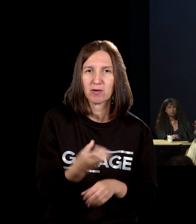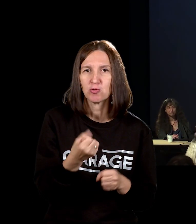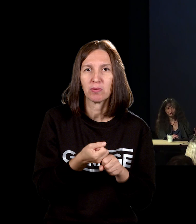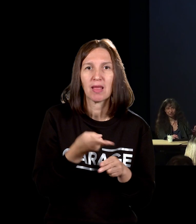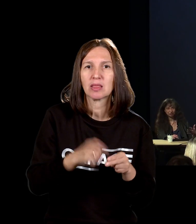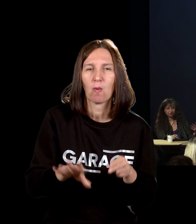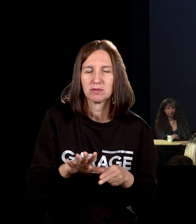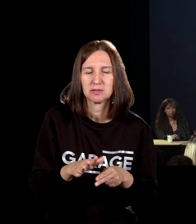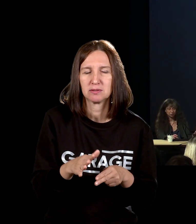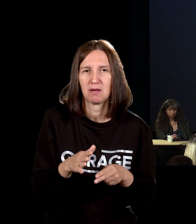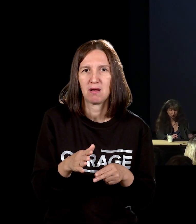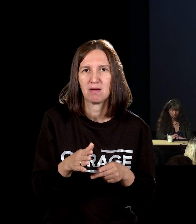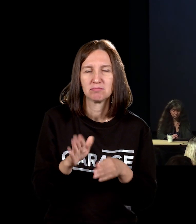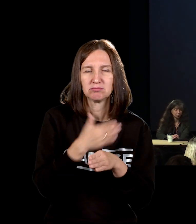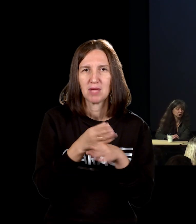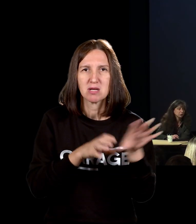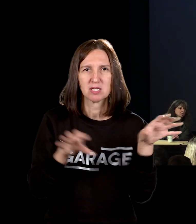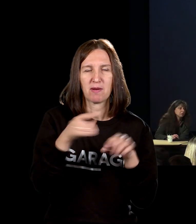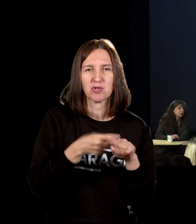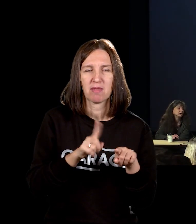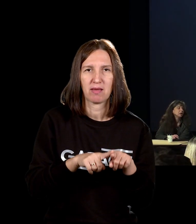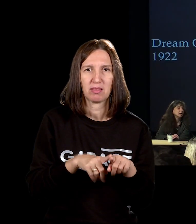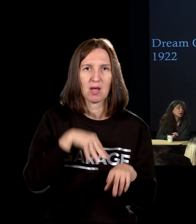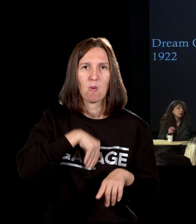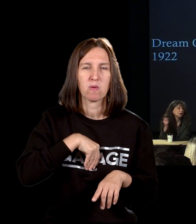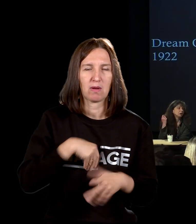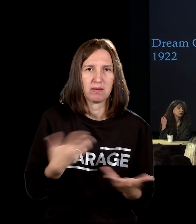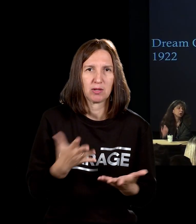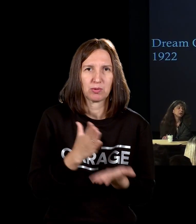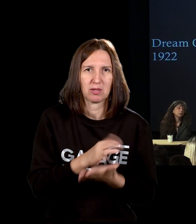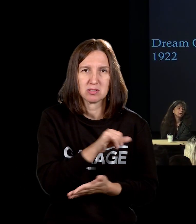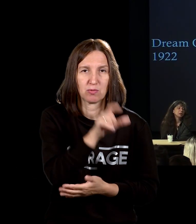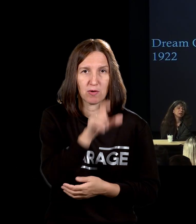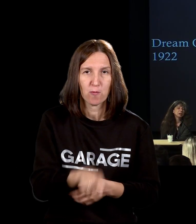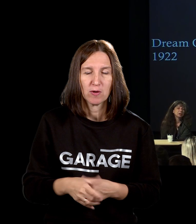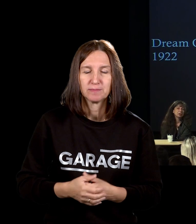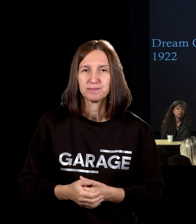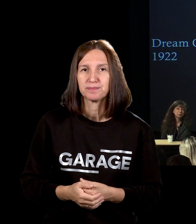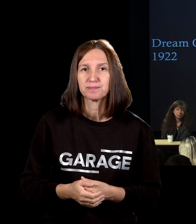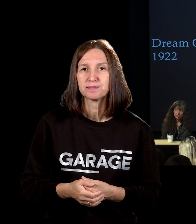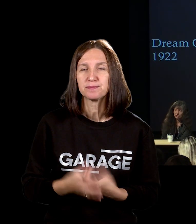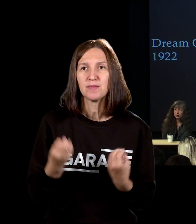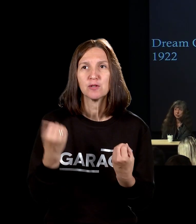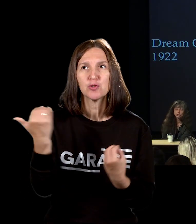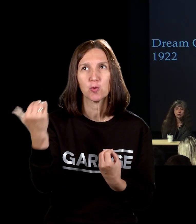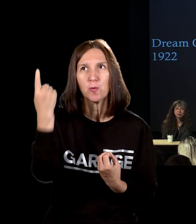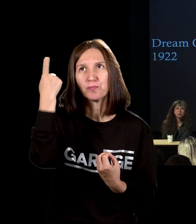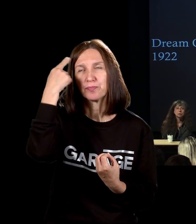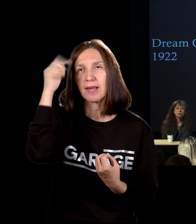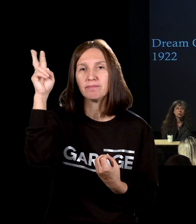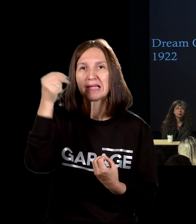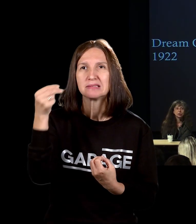конца распавшийся на эти самые органы, которые он представляет. А сюжеты, связанные с этим